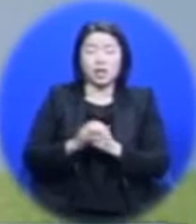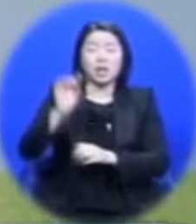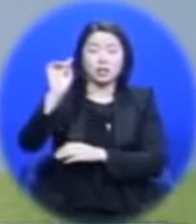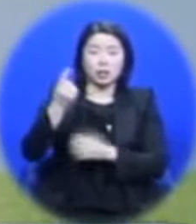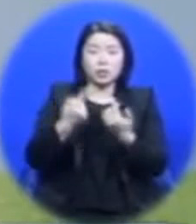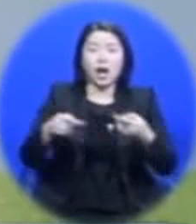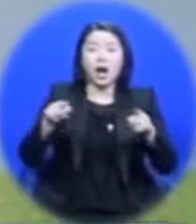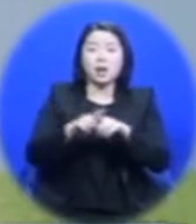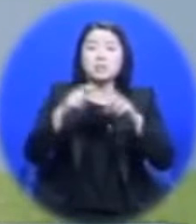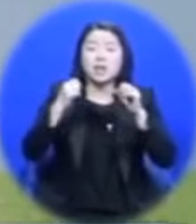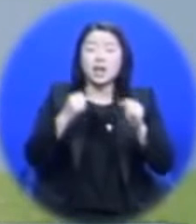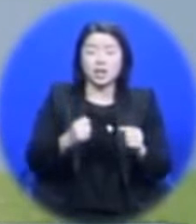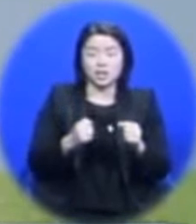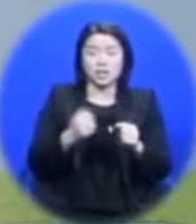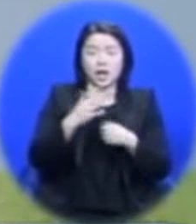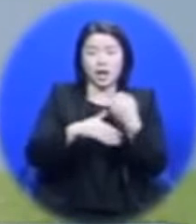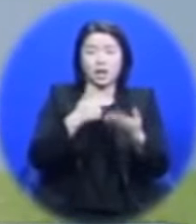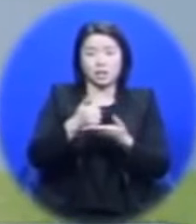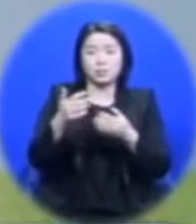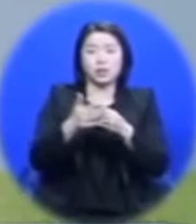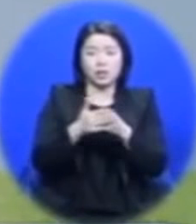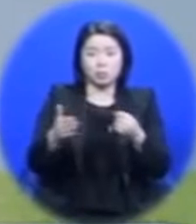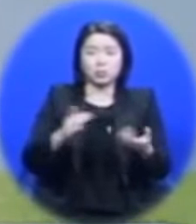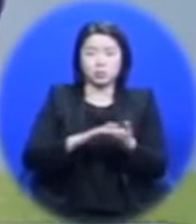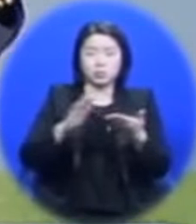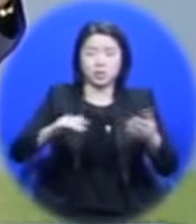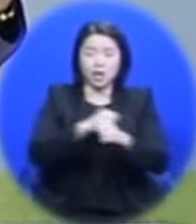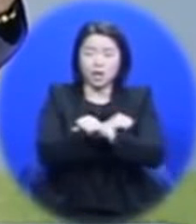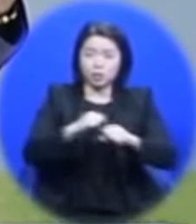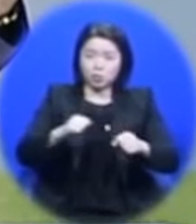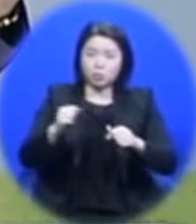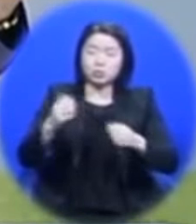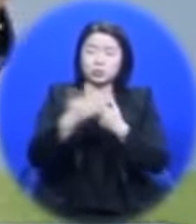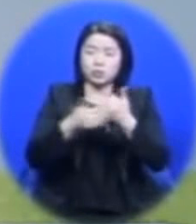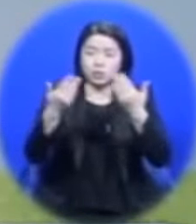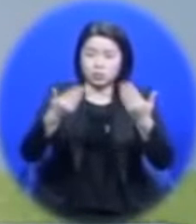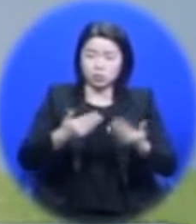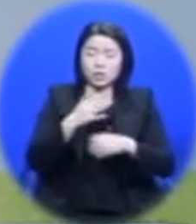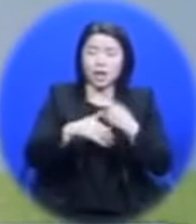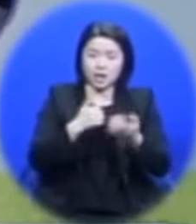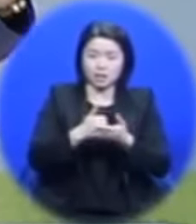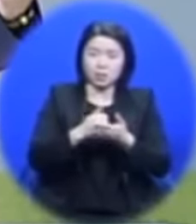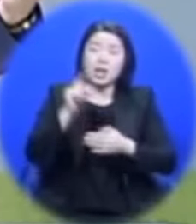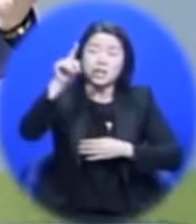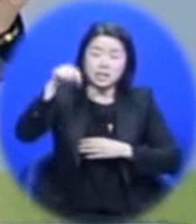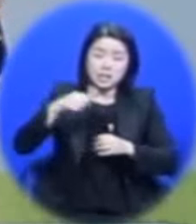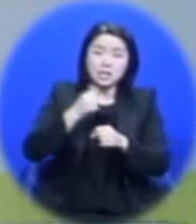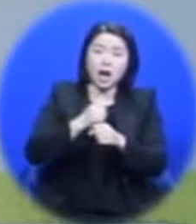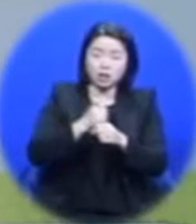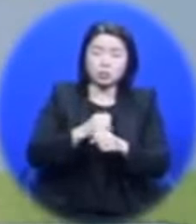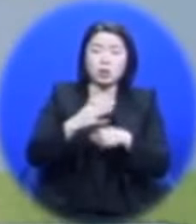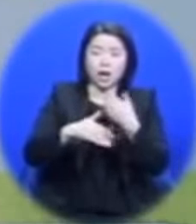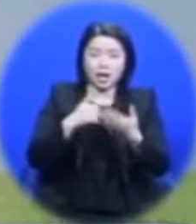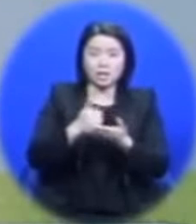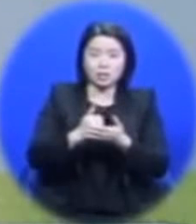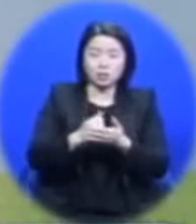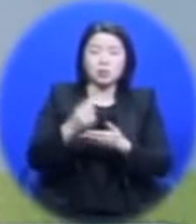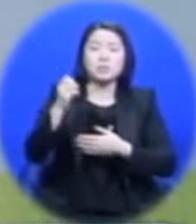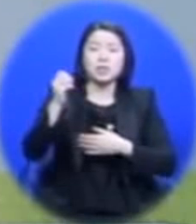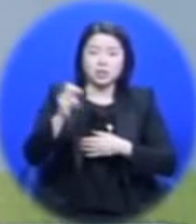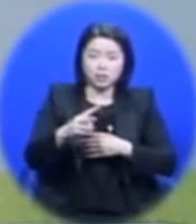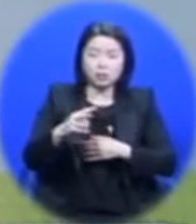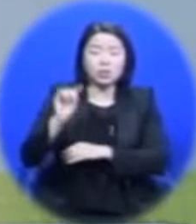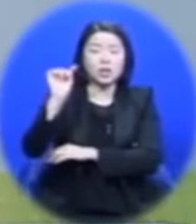다윗과 함께 하시는 하나님 때문이에요. 용서의 은혜를 주신 하나님, 창조하신 하나님이 다윗과 같이